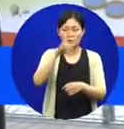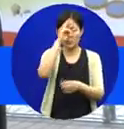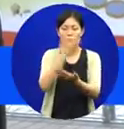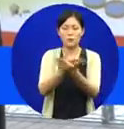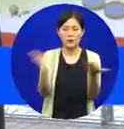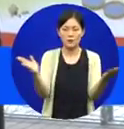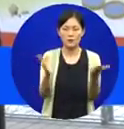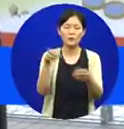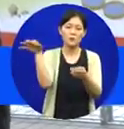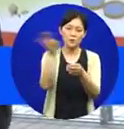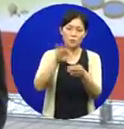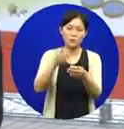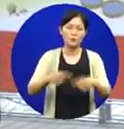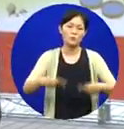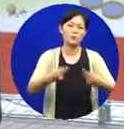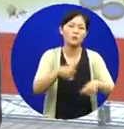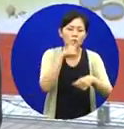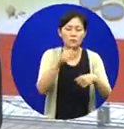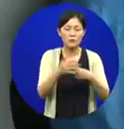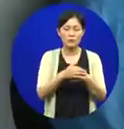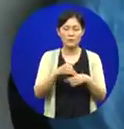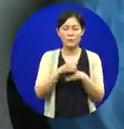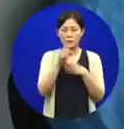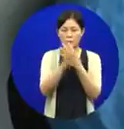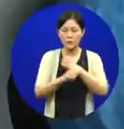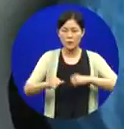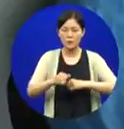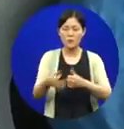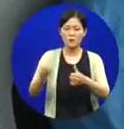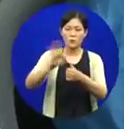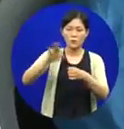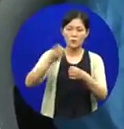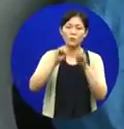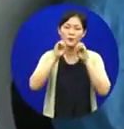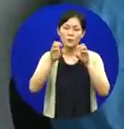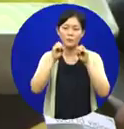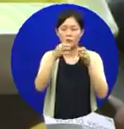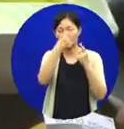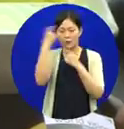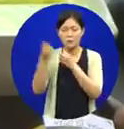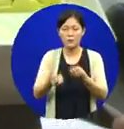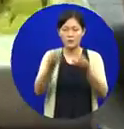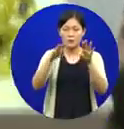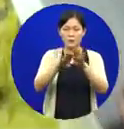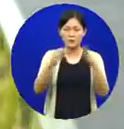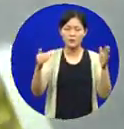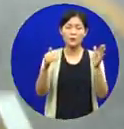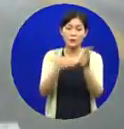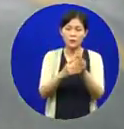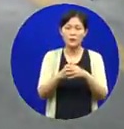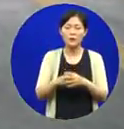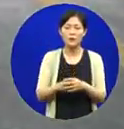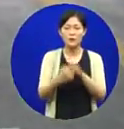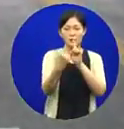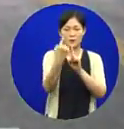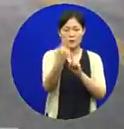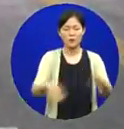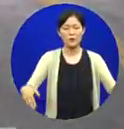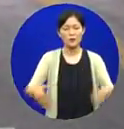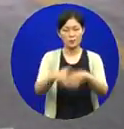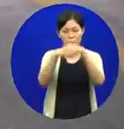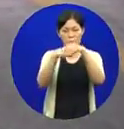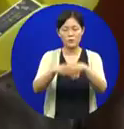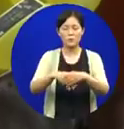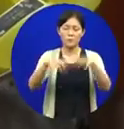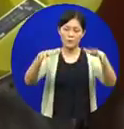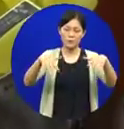성금 모금 캠페인에 동참합니다. 11일 시청 광장에서는 성금 모금 캠페인 기념 행사가 열려 형장 모금과 1대1